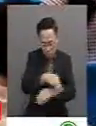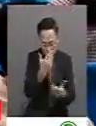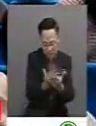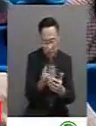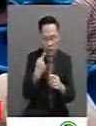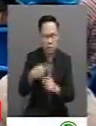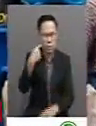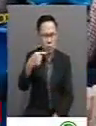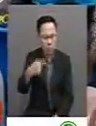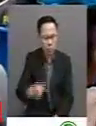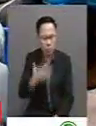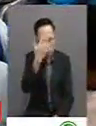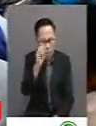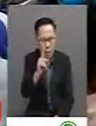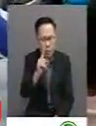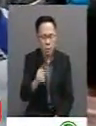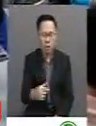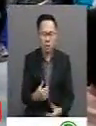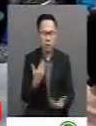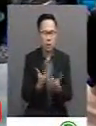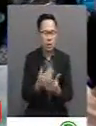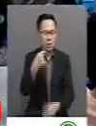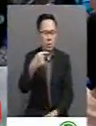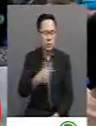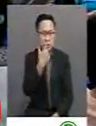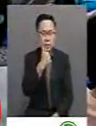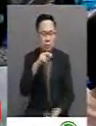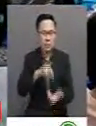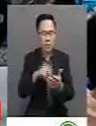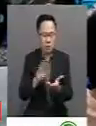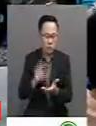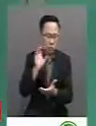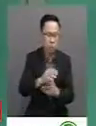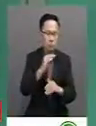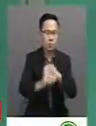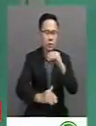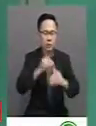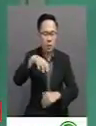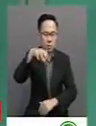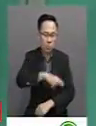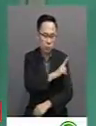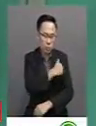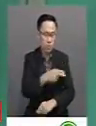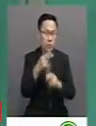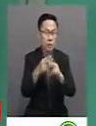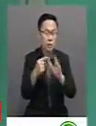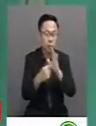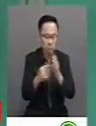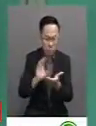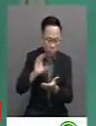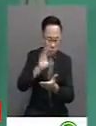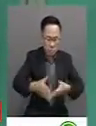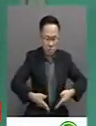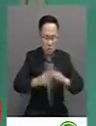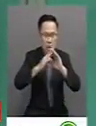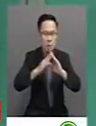หลายแห่งติดลบคือมีตัวเลขเป็นสีแดงเป็นเพราะว่ามีการลงทุนเพื่อพัฒนาศักยภาพของโรงพยาบาลไม่ว่าจะเป็นลงทุนสร้าง